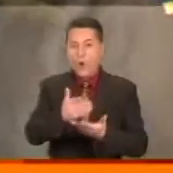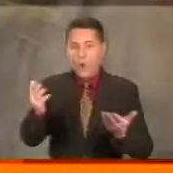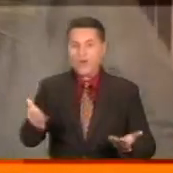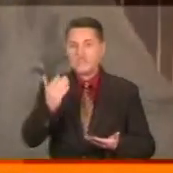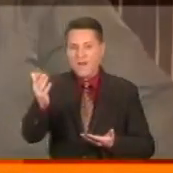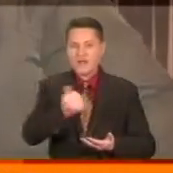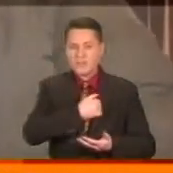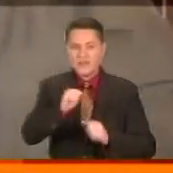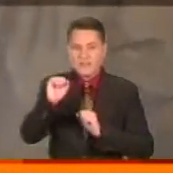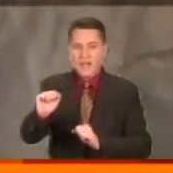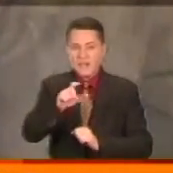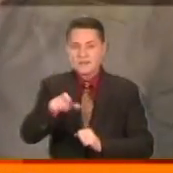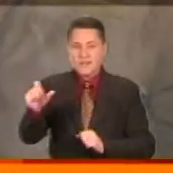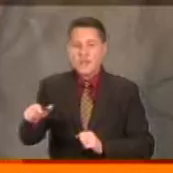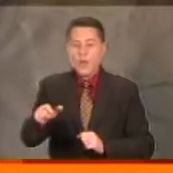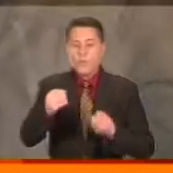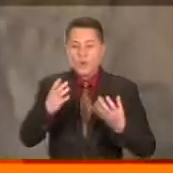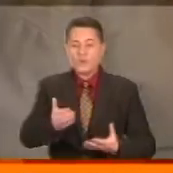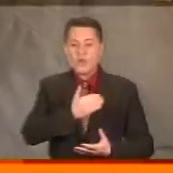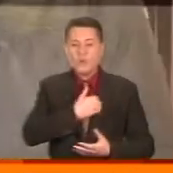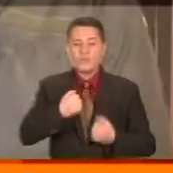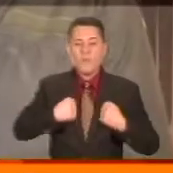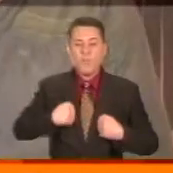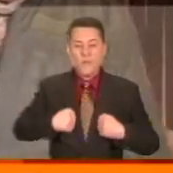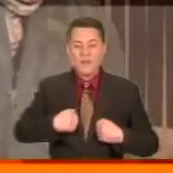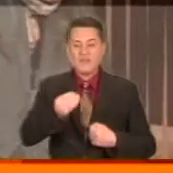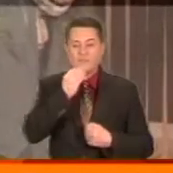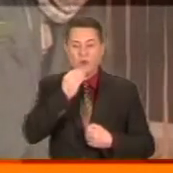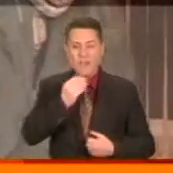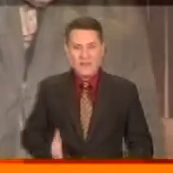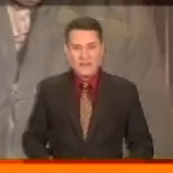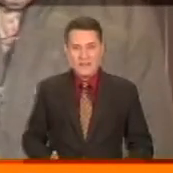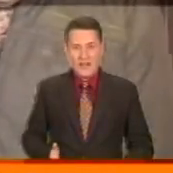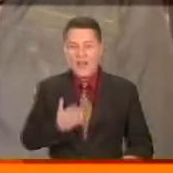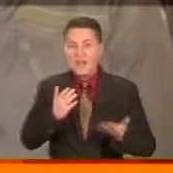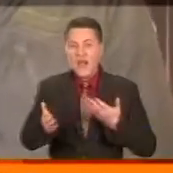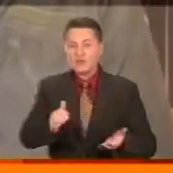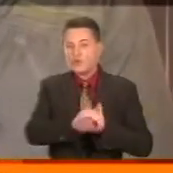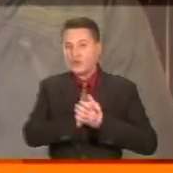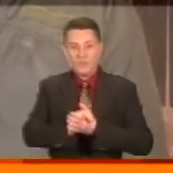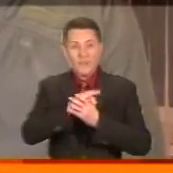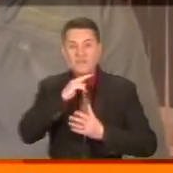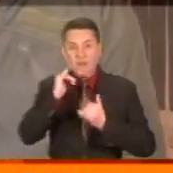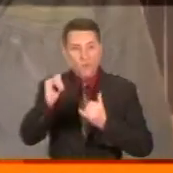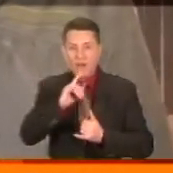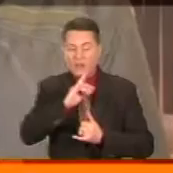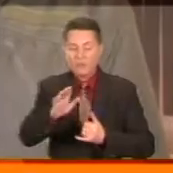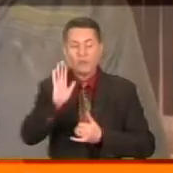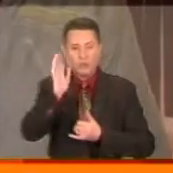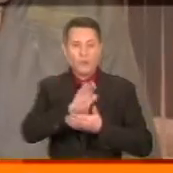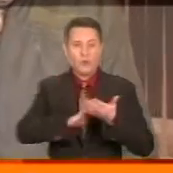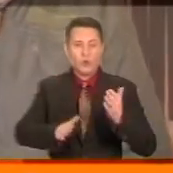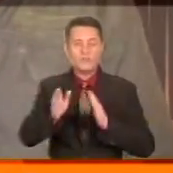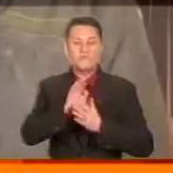захисники, ось які ми є. Ми просто хочемо помитись, поїсти. Якщо на це не буде суспільство звернено на увагу, це буде продовжуватись далі. Ми просто